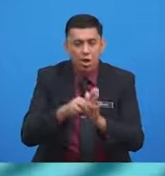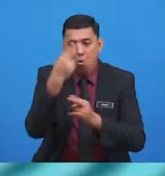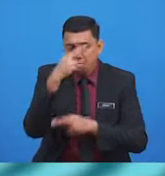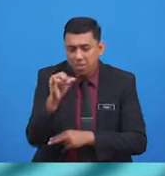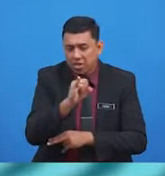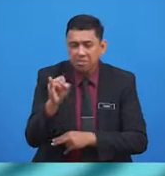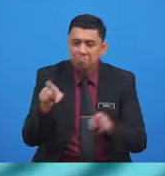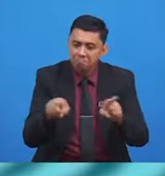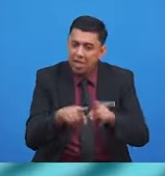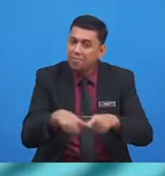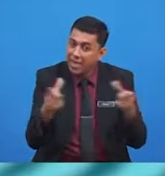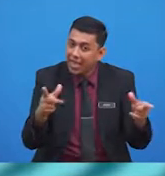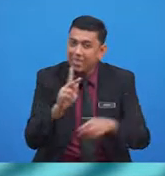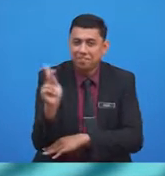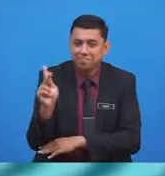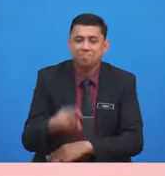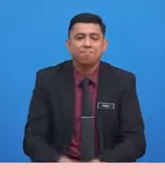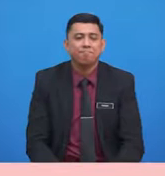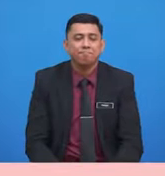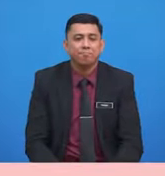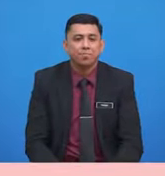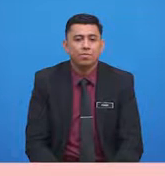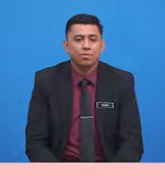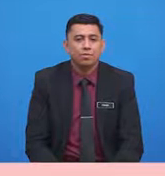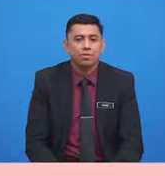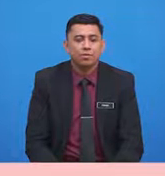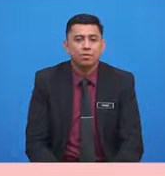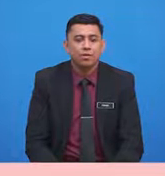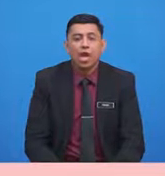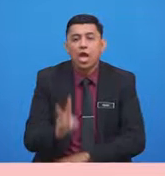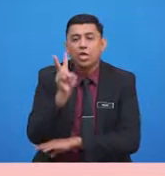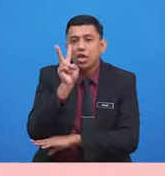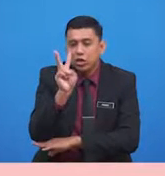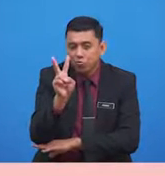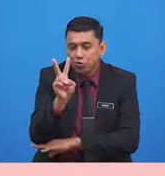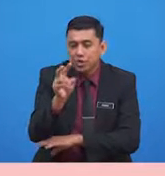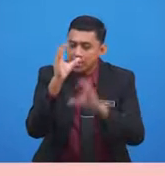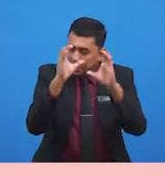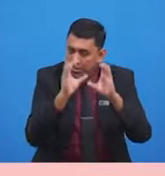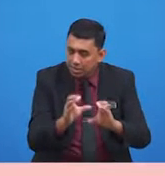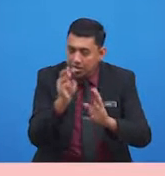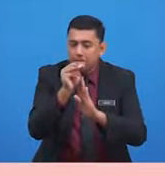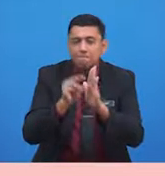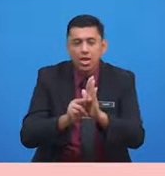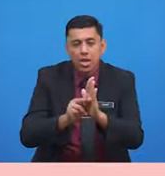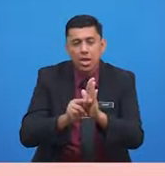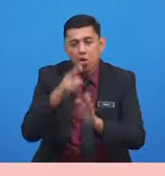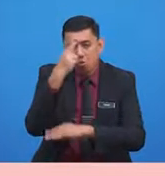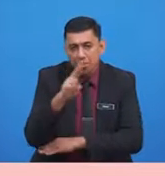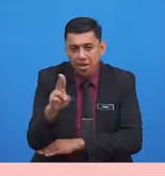kan? Baik, cara menghormati jiran yang kedua ialah